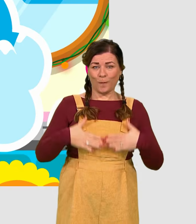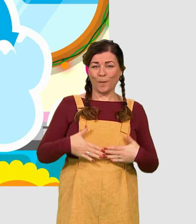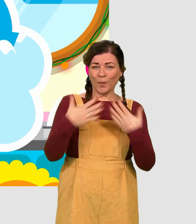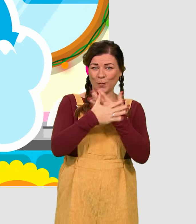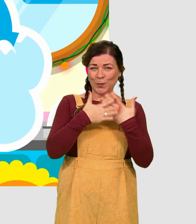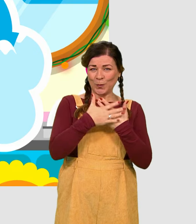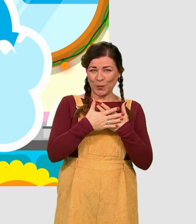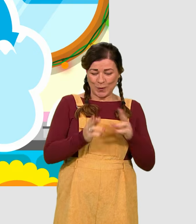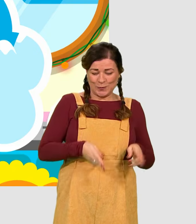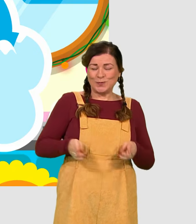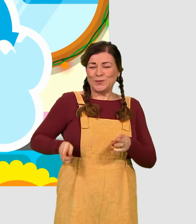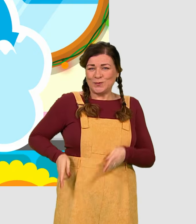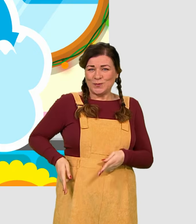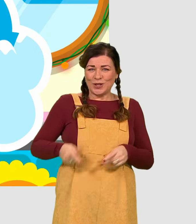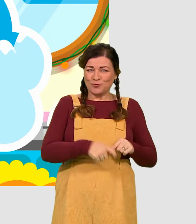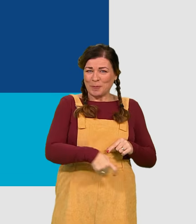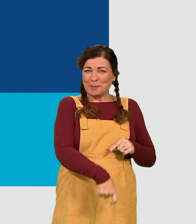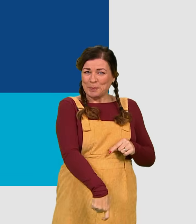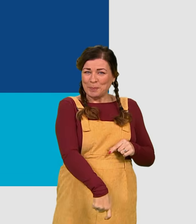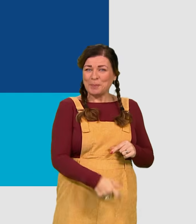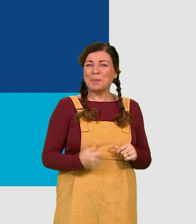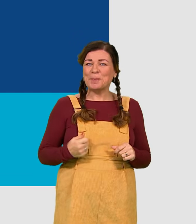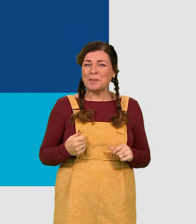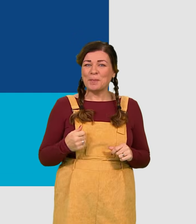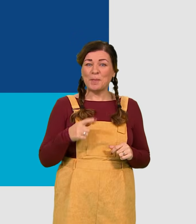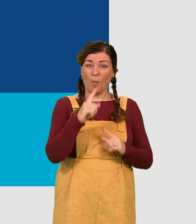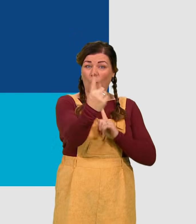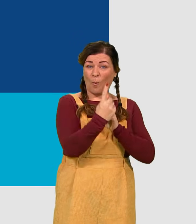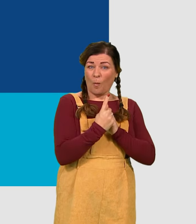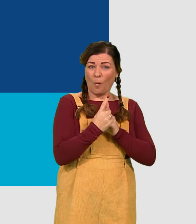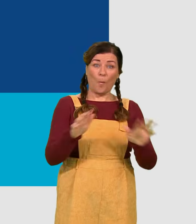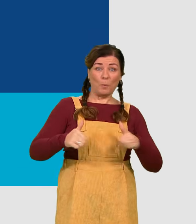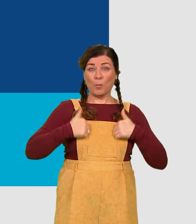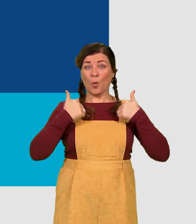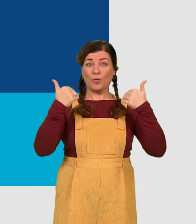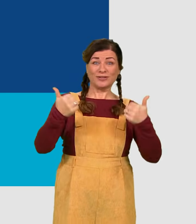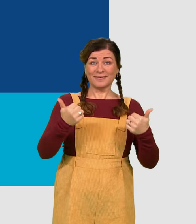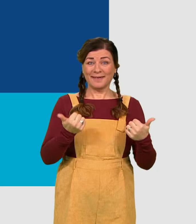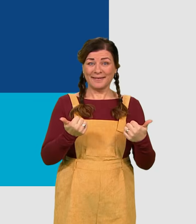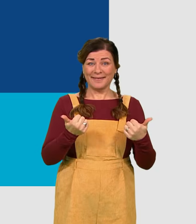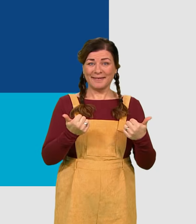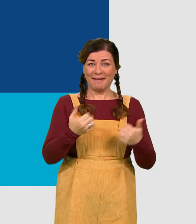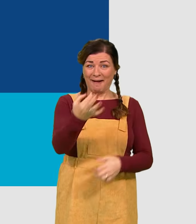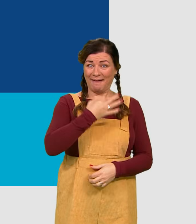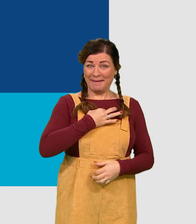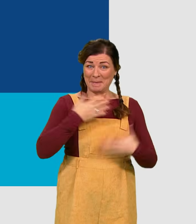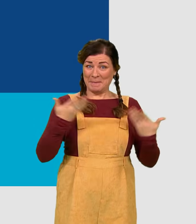efo teits streipiog. Bore da, meddai'r corach, a gofyn i ni ble o'n i'n